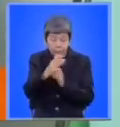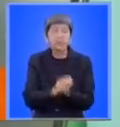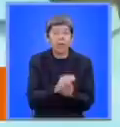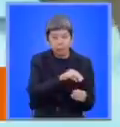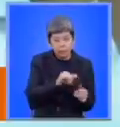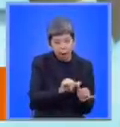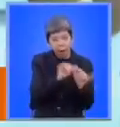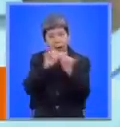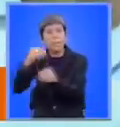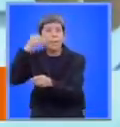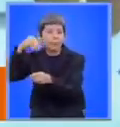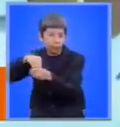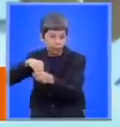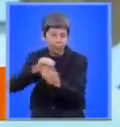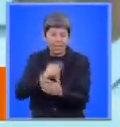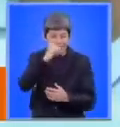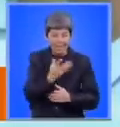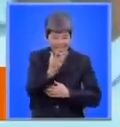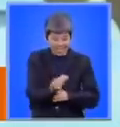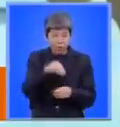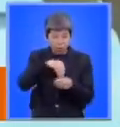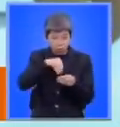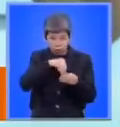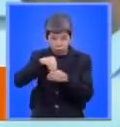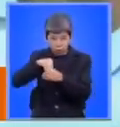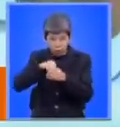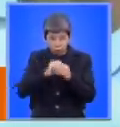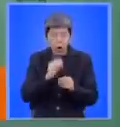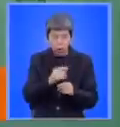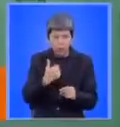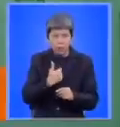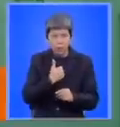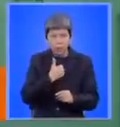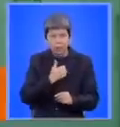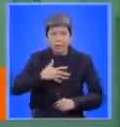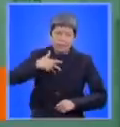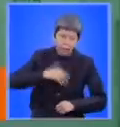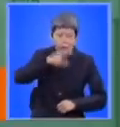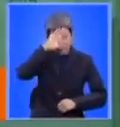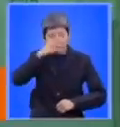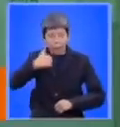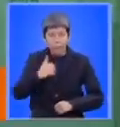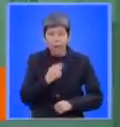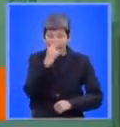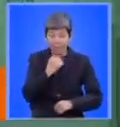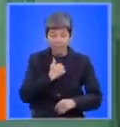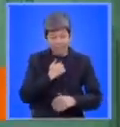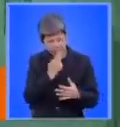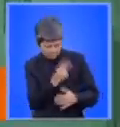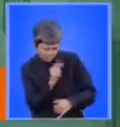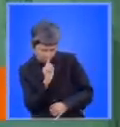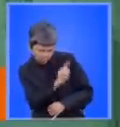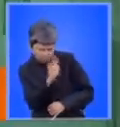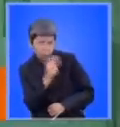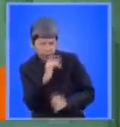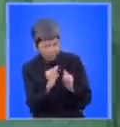พักฟื้นที่บ้านพักส่วนคนไทยที่เหลือที่พักอยู่ห้องพักรับรองบางส่วนอาจมีอาการไม่สบายเบื้องต้นหากพบเข้าข่ายสอบตรวจโรคจำ